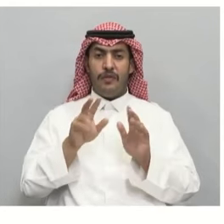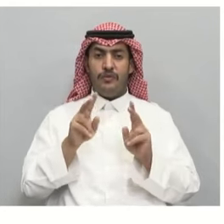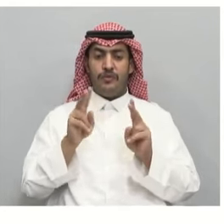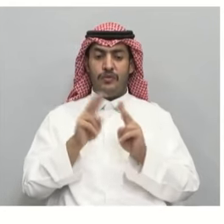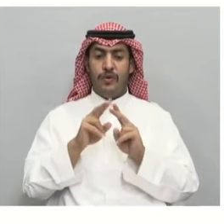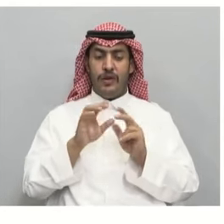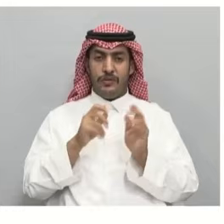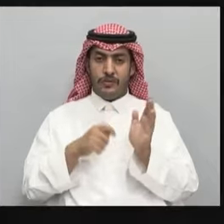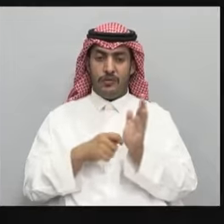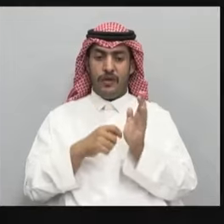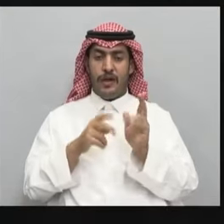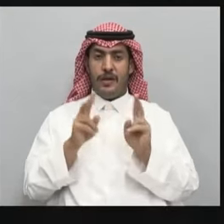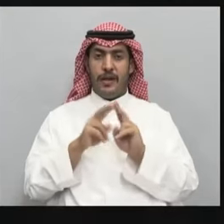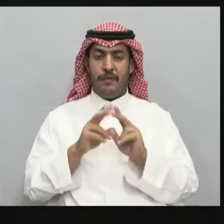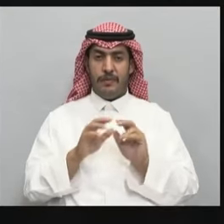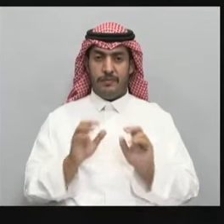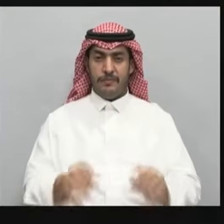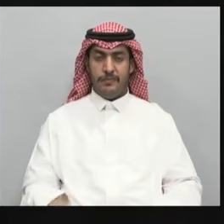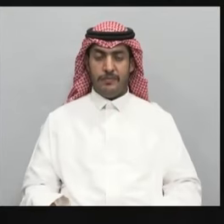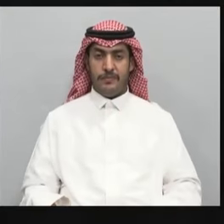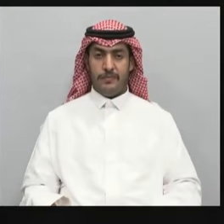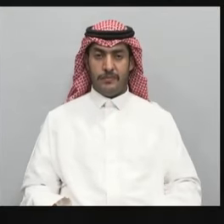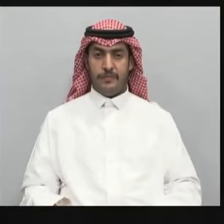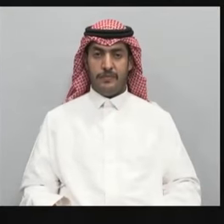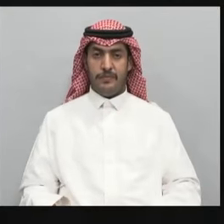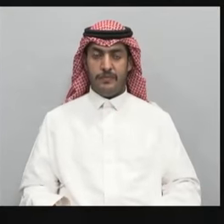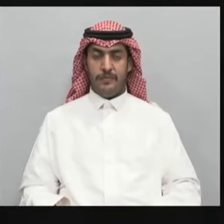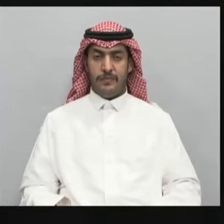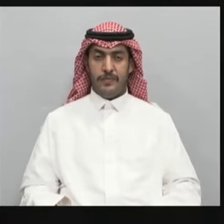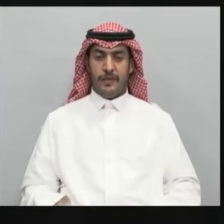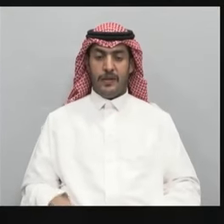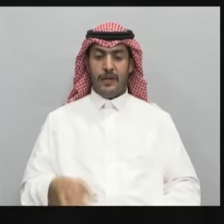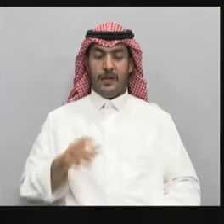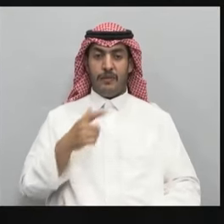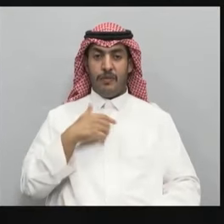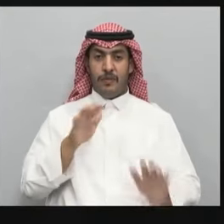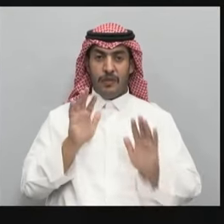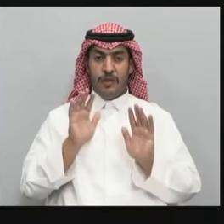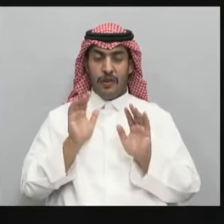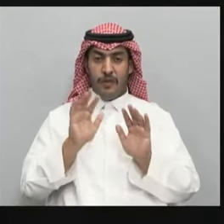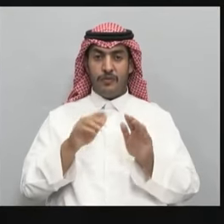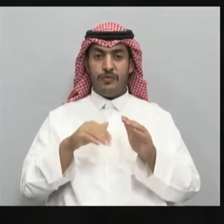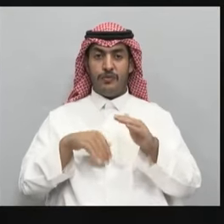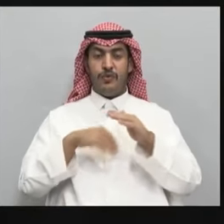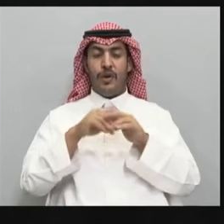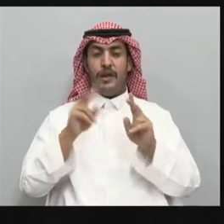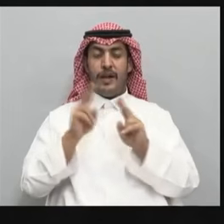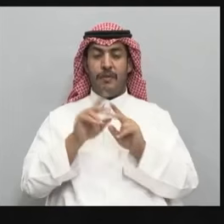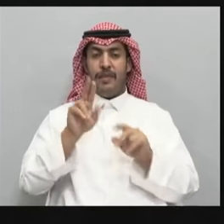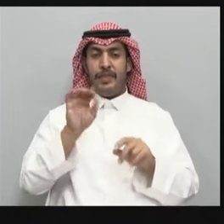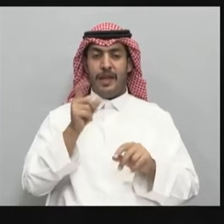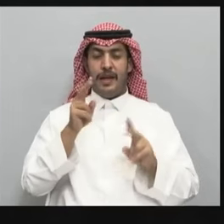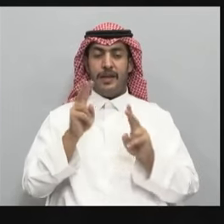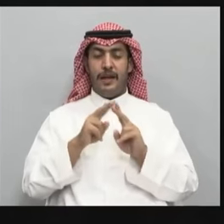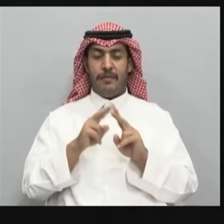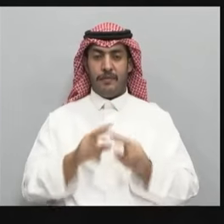الشحنه الكهربائيه المقصود بتدفق الشحنه الكهربائيه اللي هو التيار